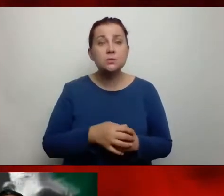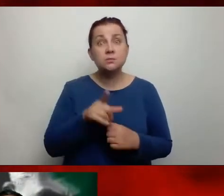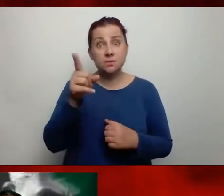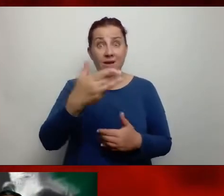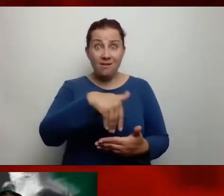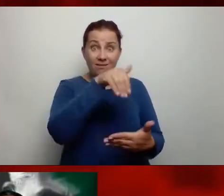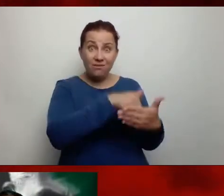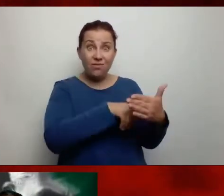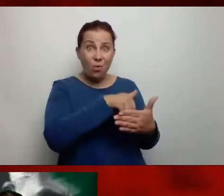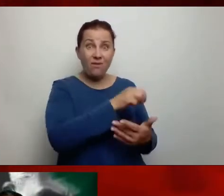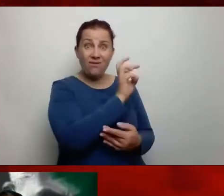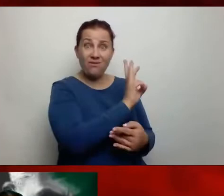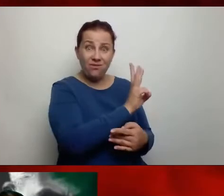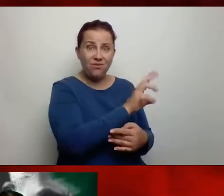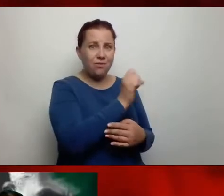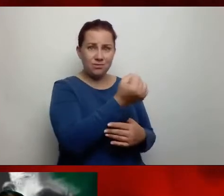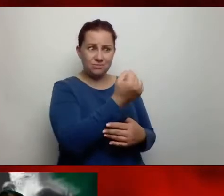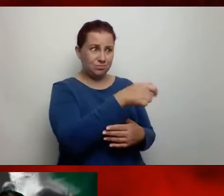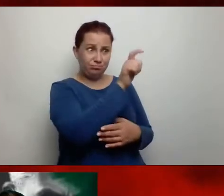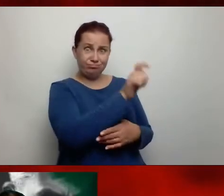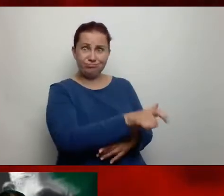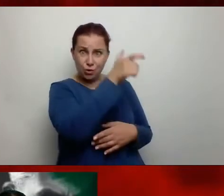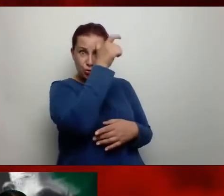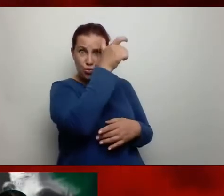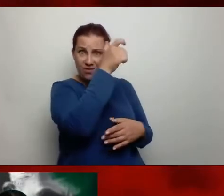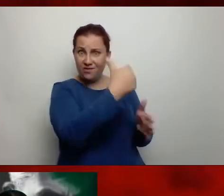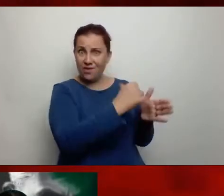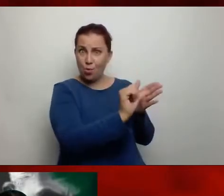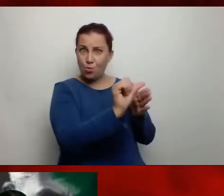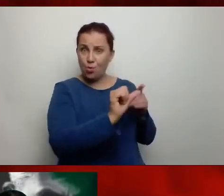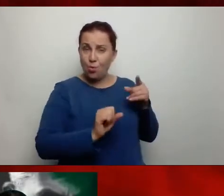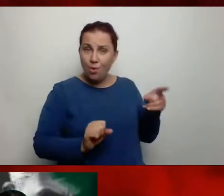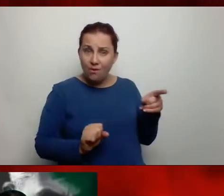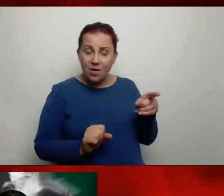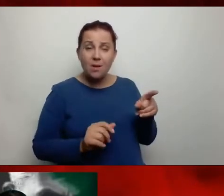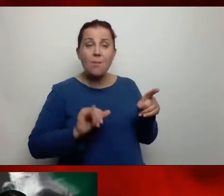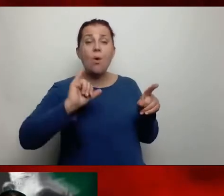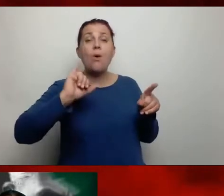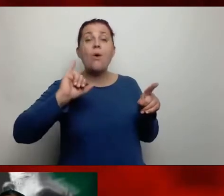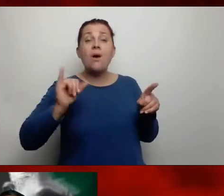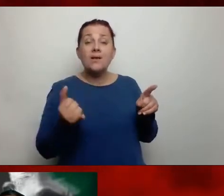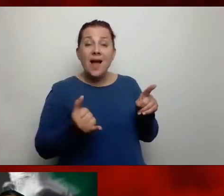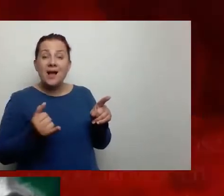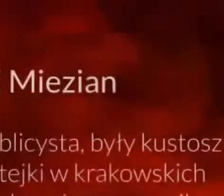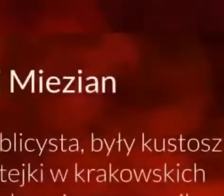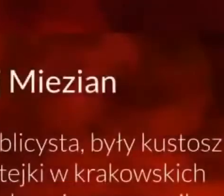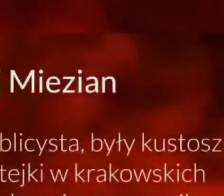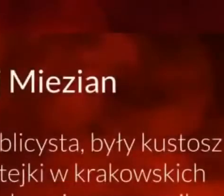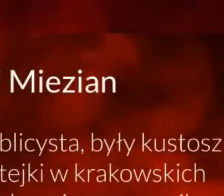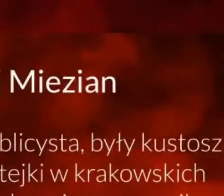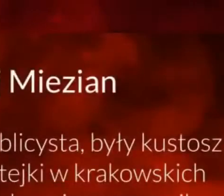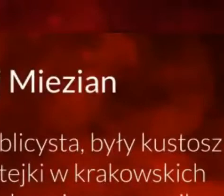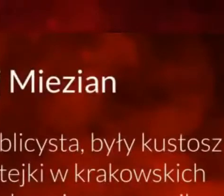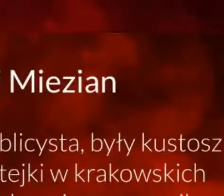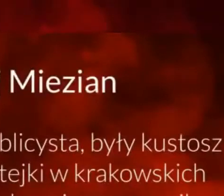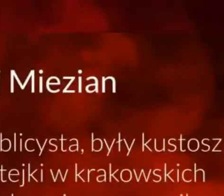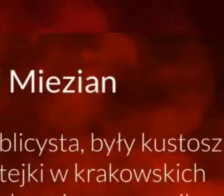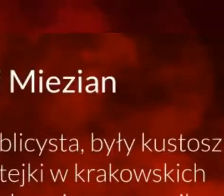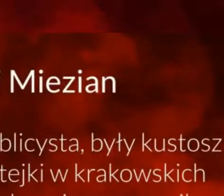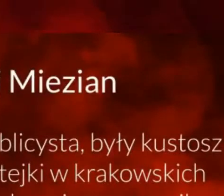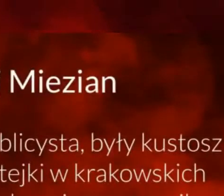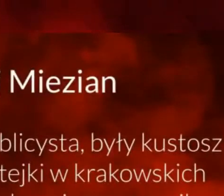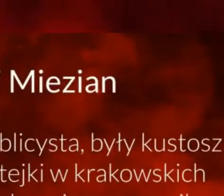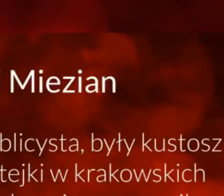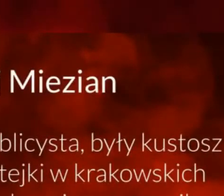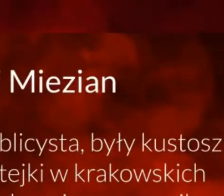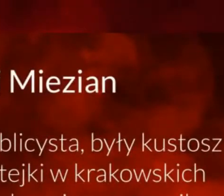wychował go na człowieka wyjątkowego, bo przecież już kiedy Witkacy, wówczas jeszcze nie Witkacy, był dzieckiem,